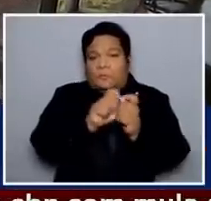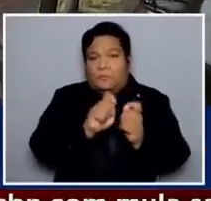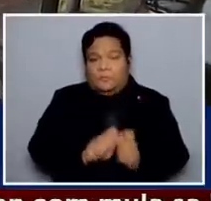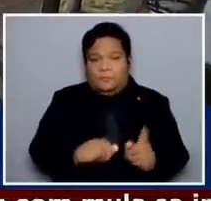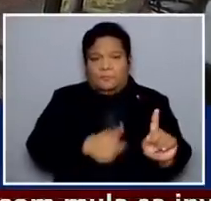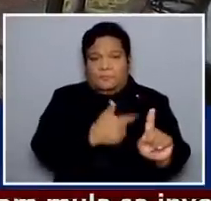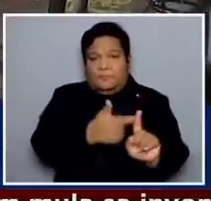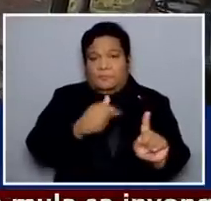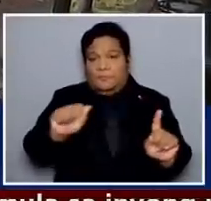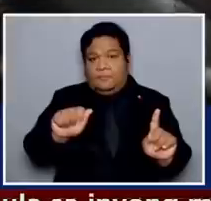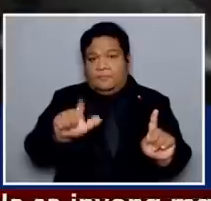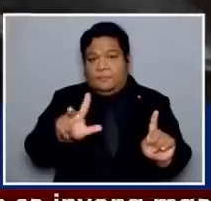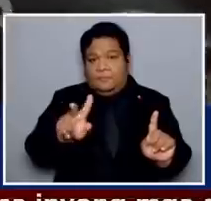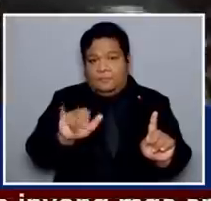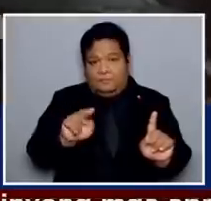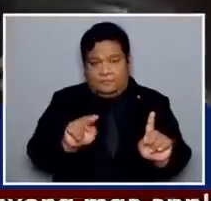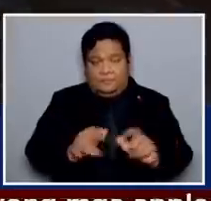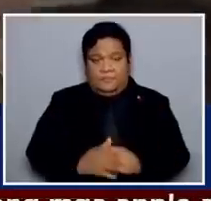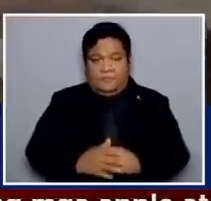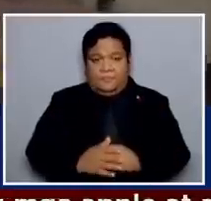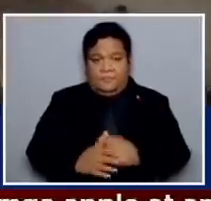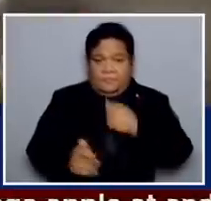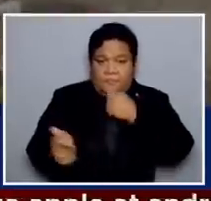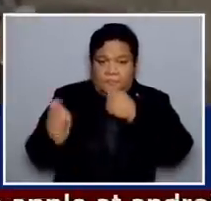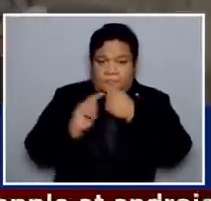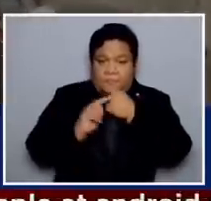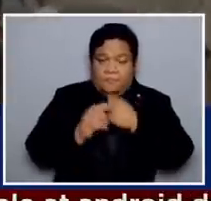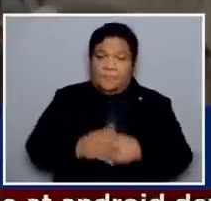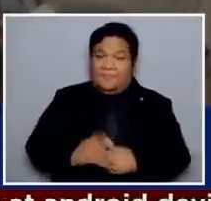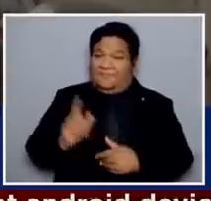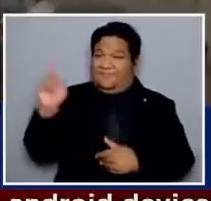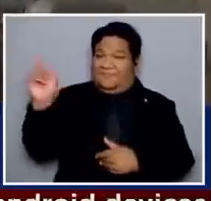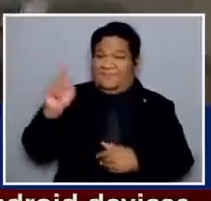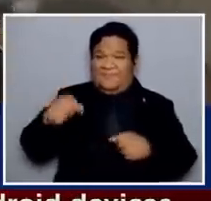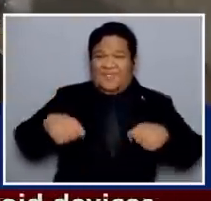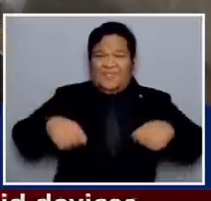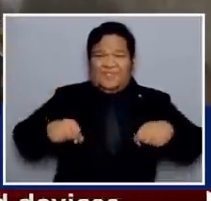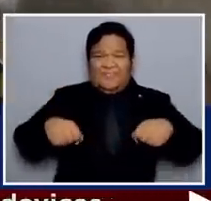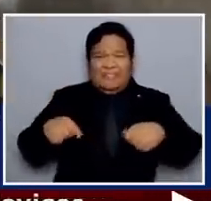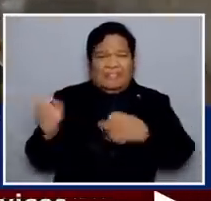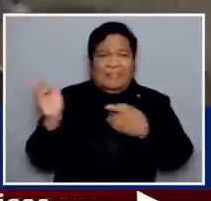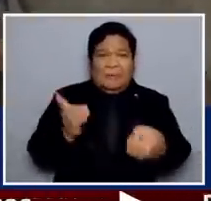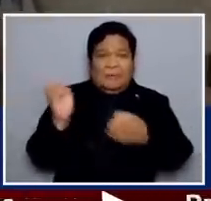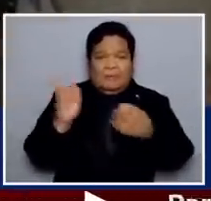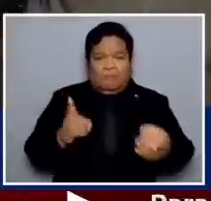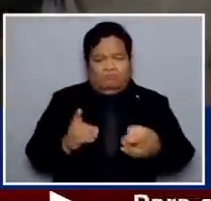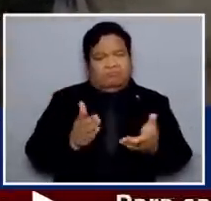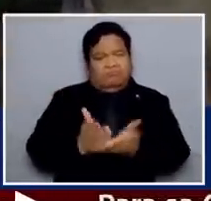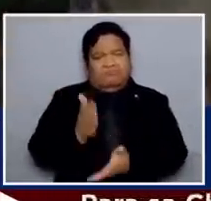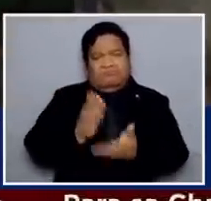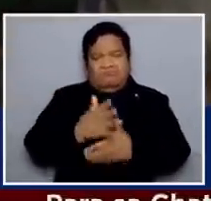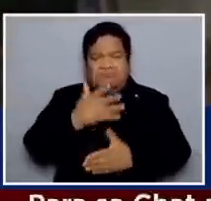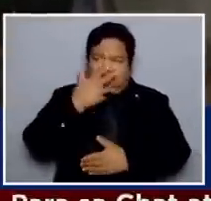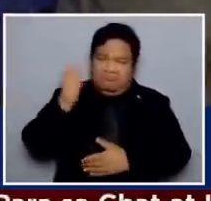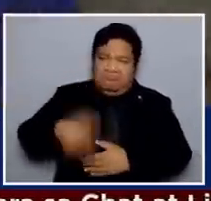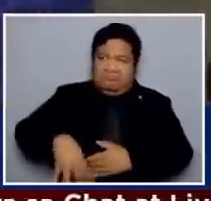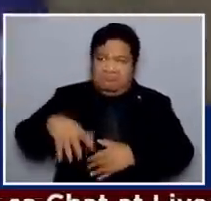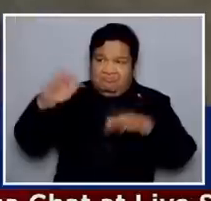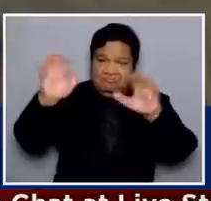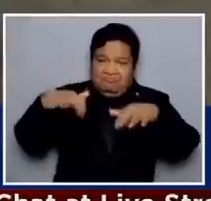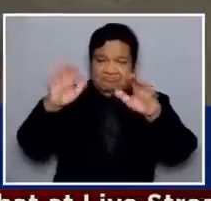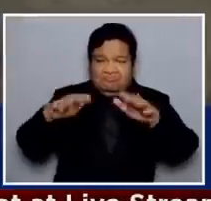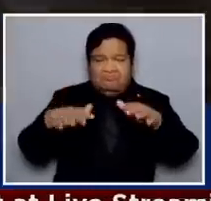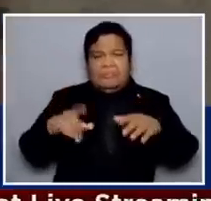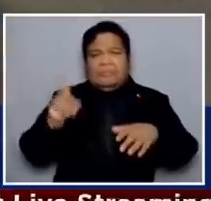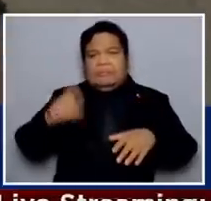Kayod pa rin kahit umuulan ang delivery rider na si Ace. Anya, bawal magpahinga para lumaki-laki ang kita pansalo